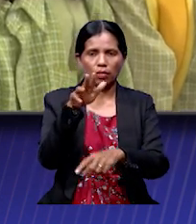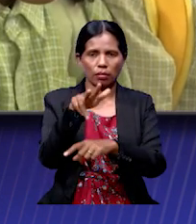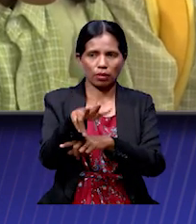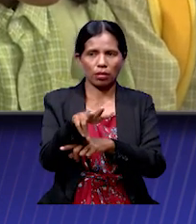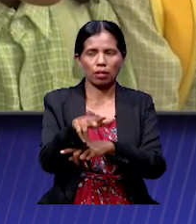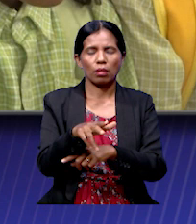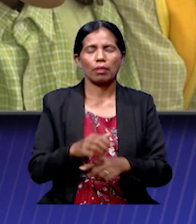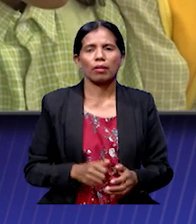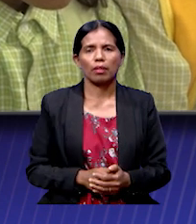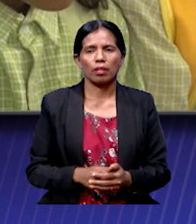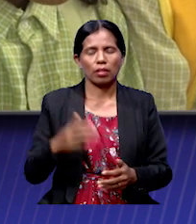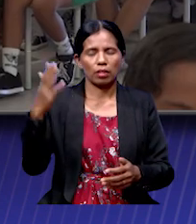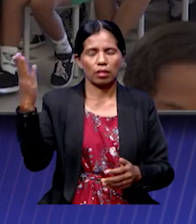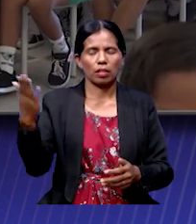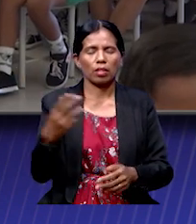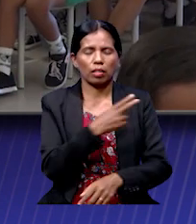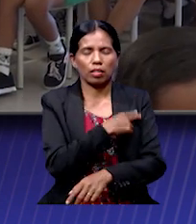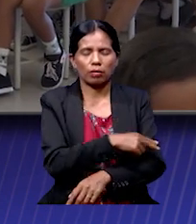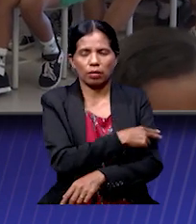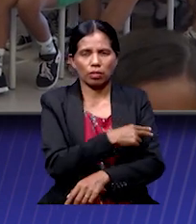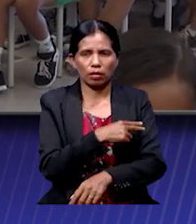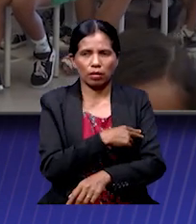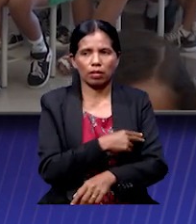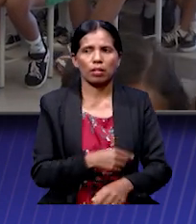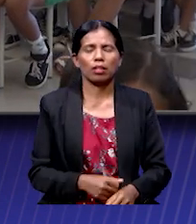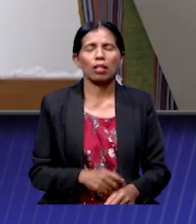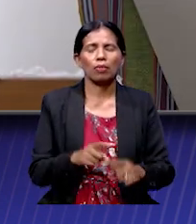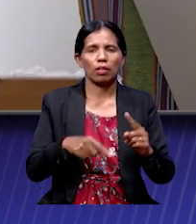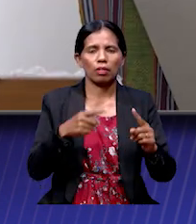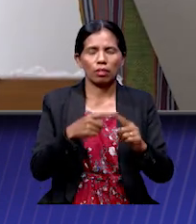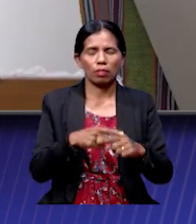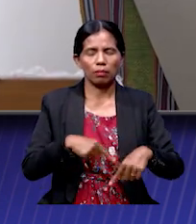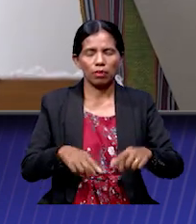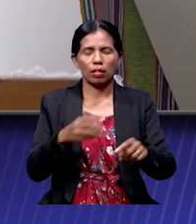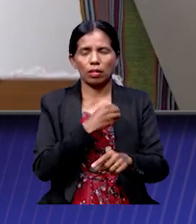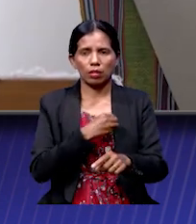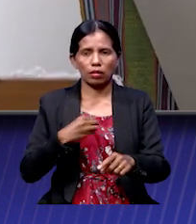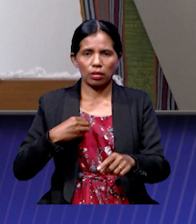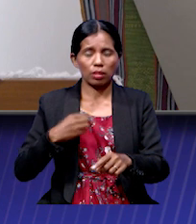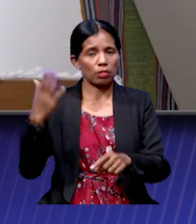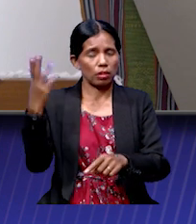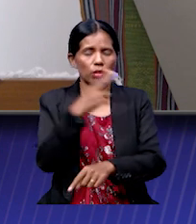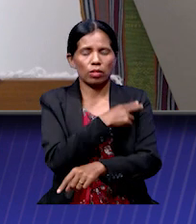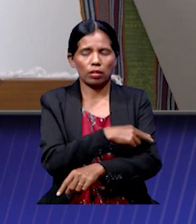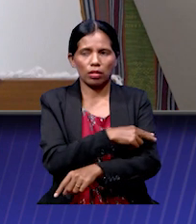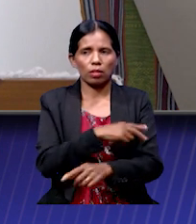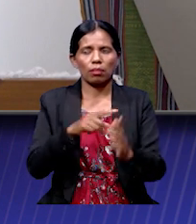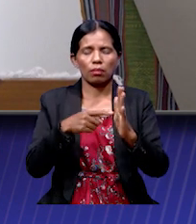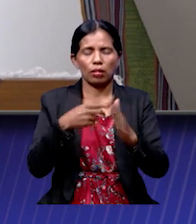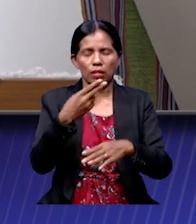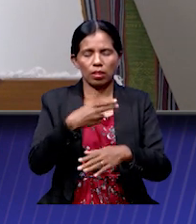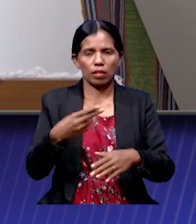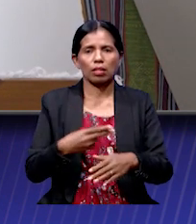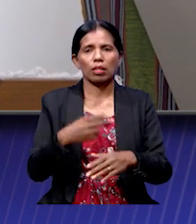horas Portugal, ia hospital Vila Franca de Xira, manhira halo tratamento intensivo ne Behahu ia